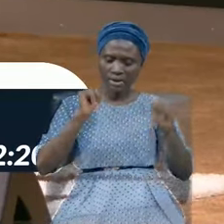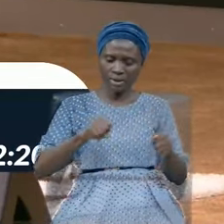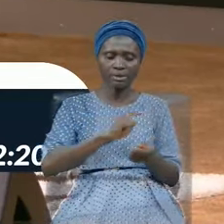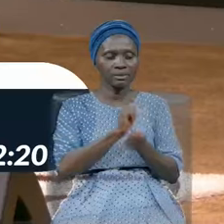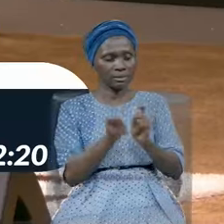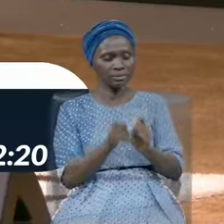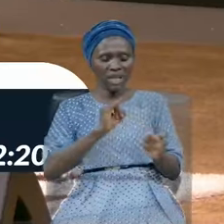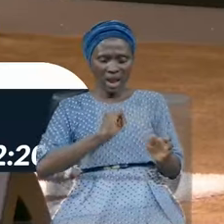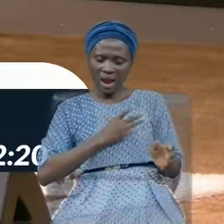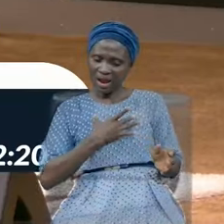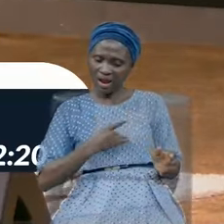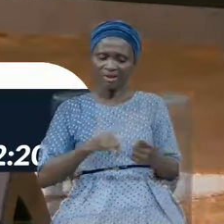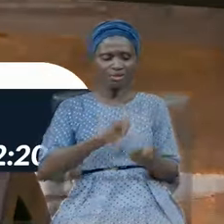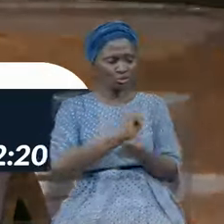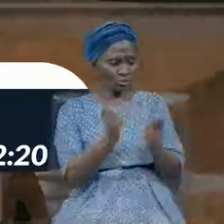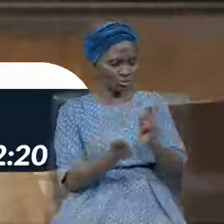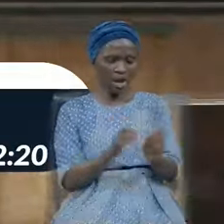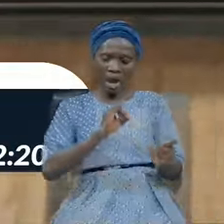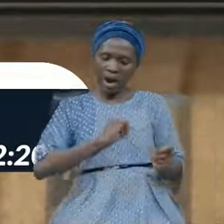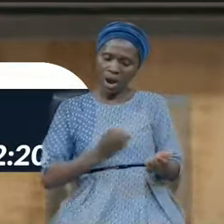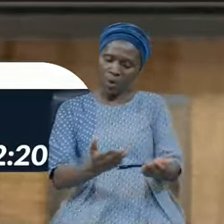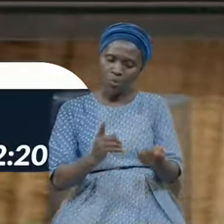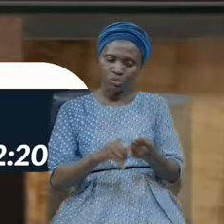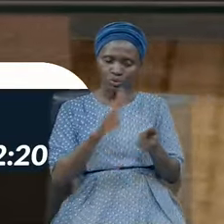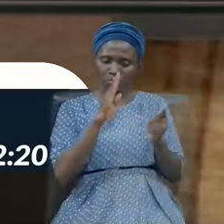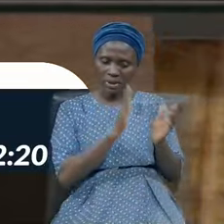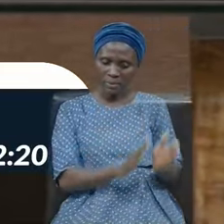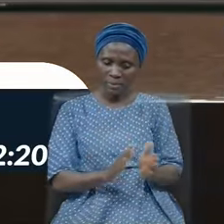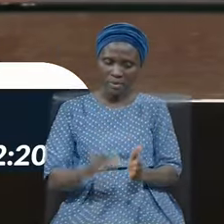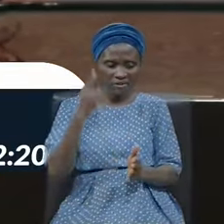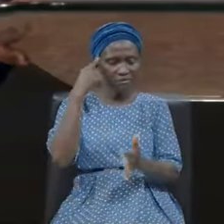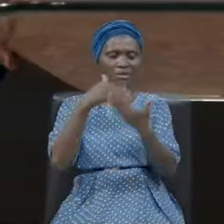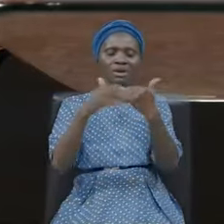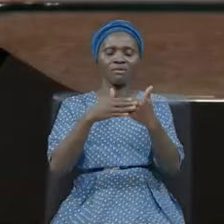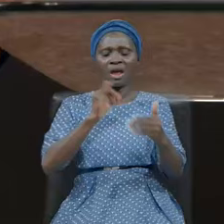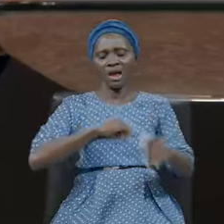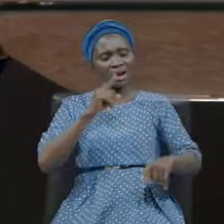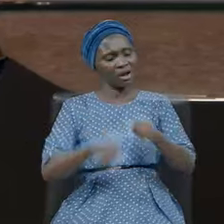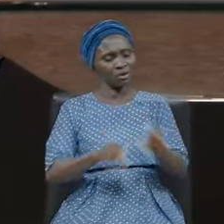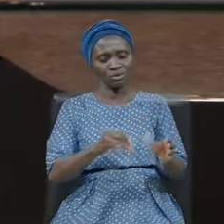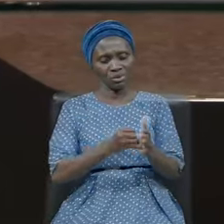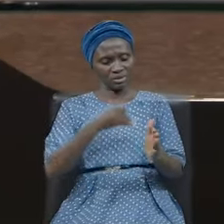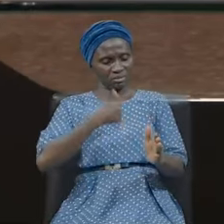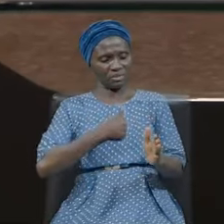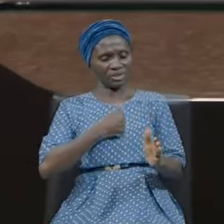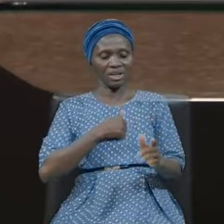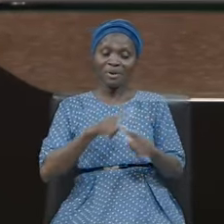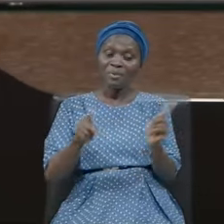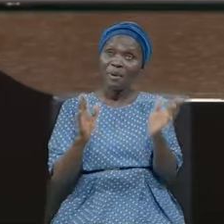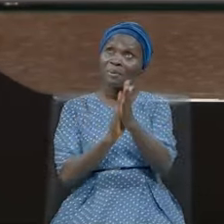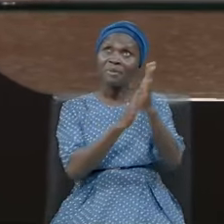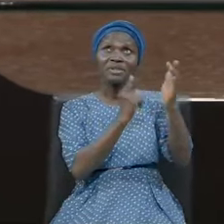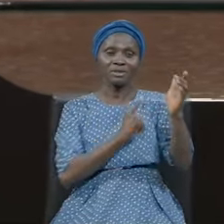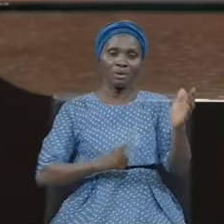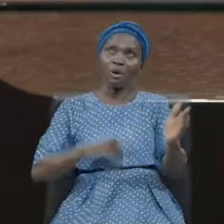changé, je veux être transformé. Je vais être préparé pour le ciel. Je ne peux pas le faire moi-même. Gloire à Dieu.